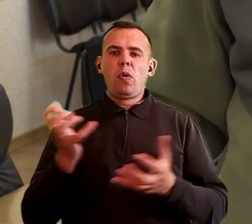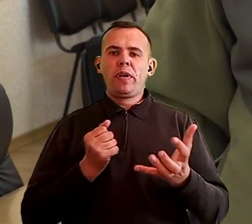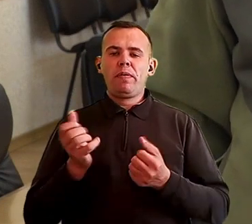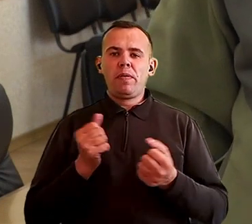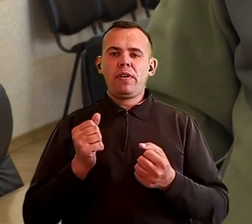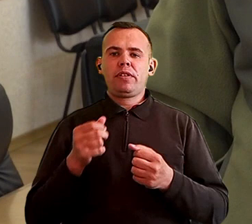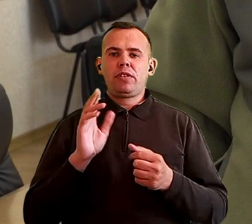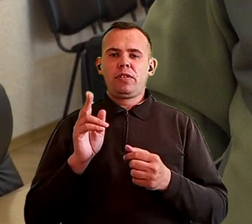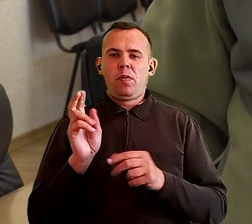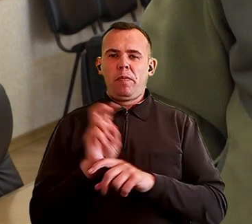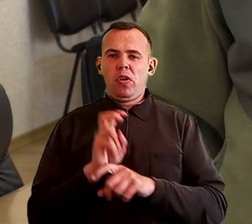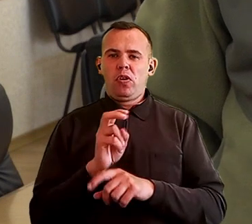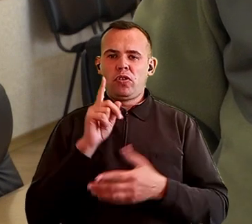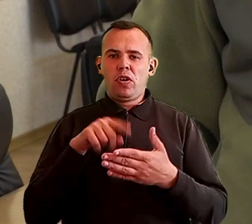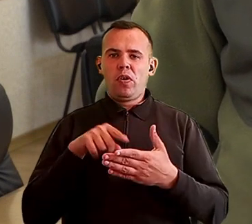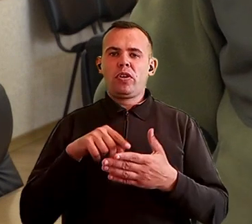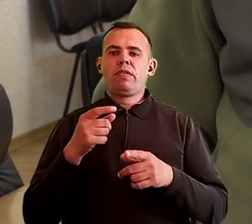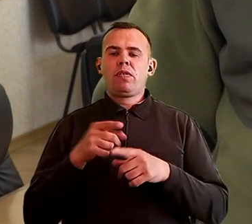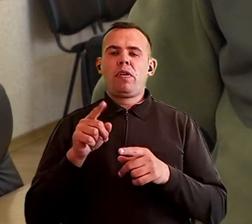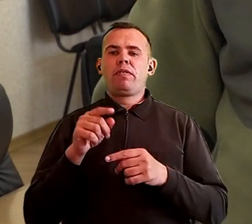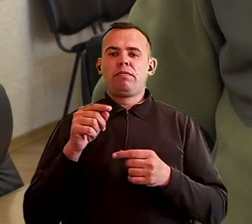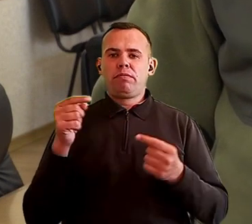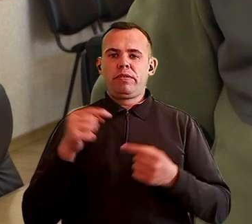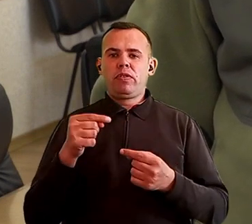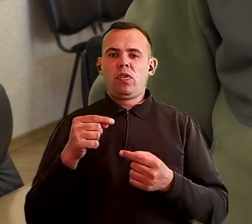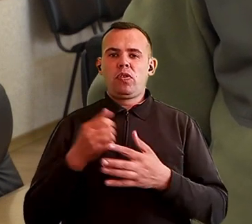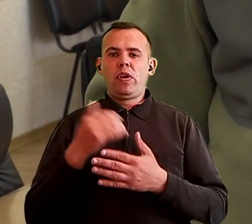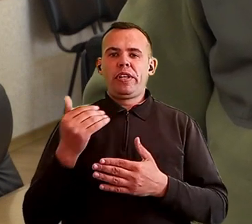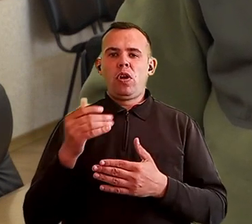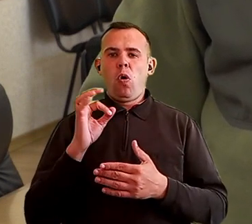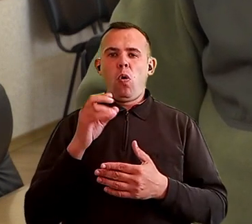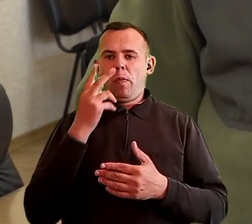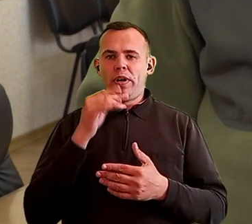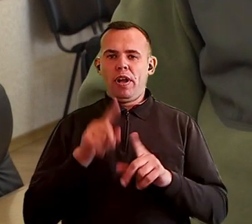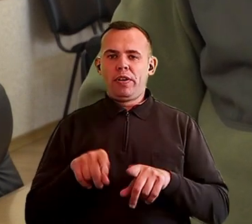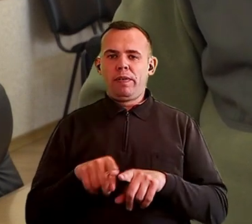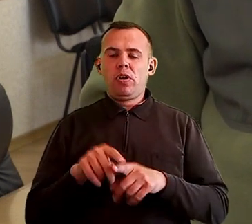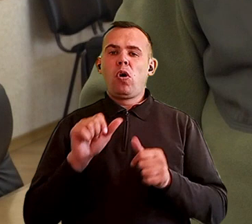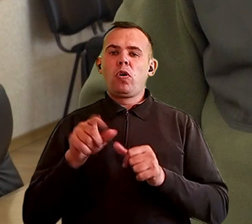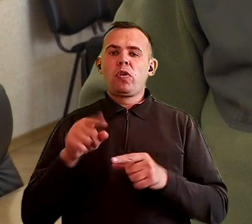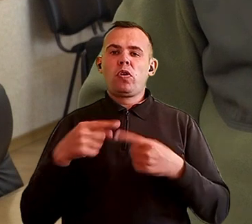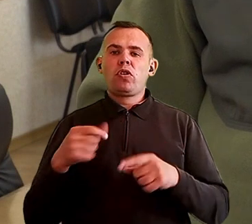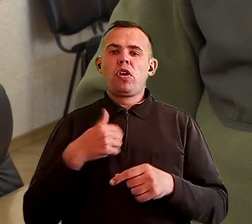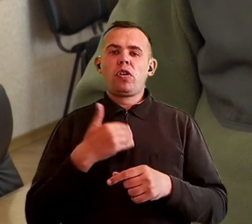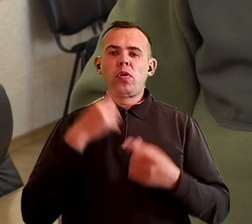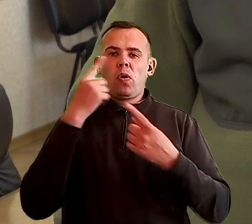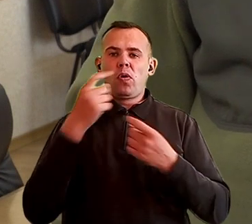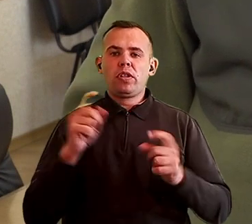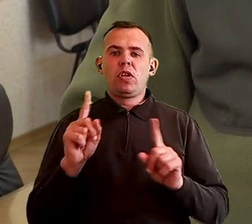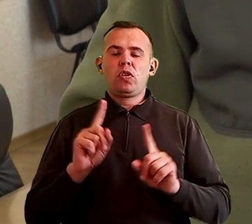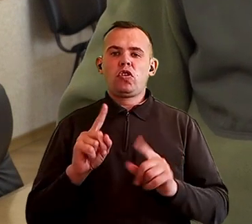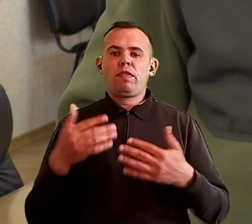і правити відповідно до їхніх обрядів. Ну, крім всього іншого, я б хотів би наголосити, що починаючи